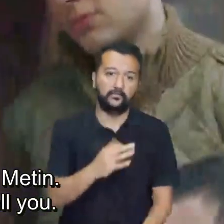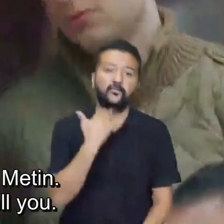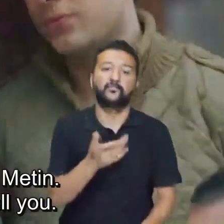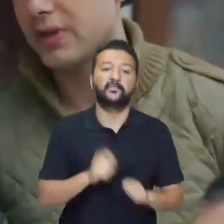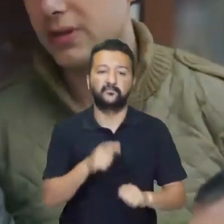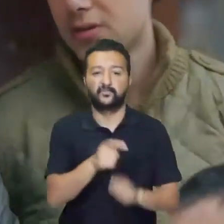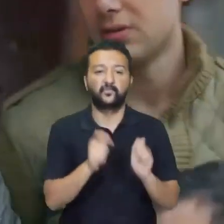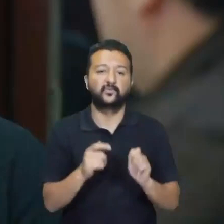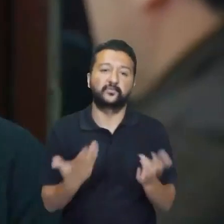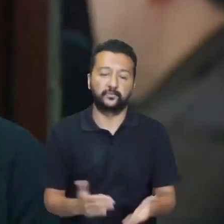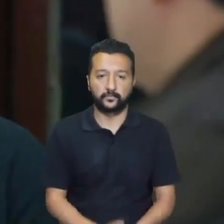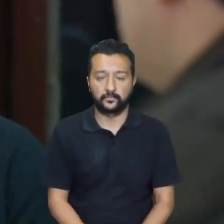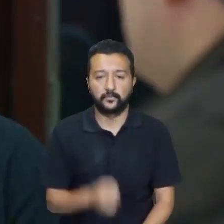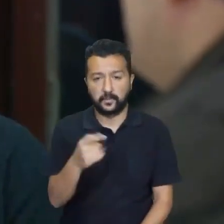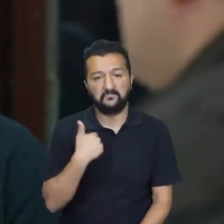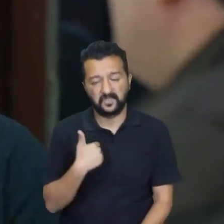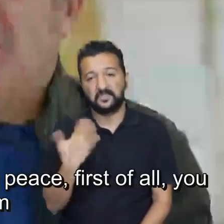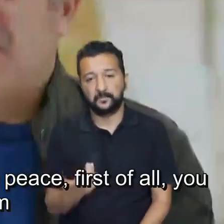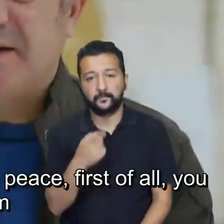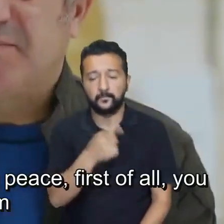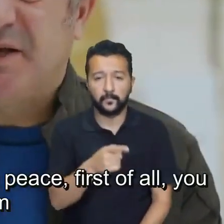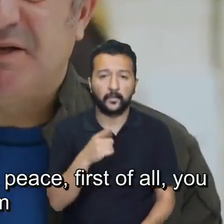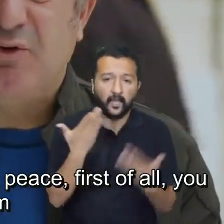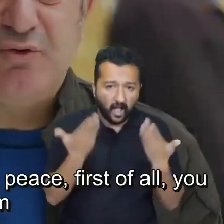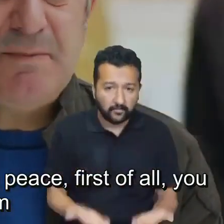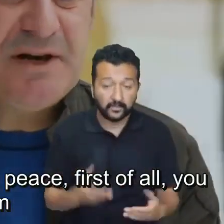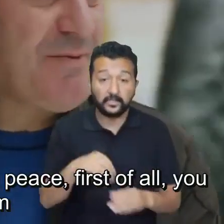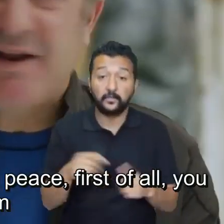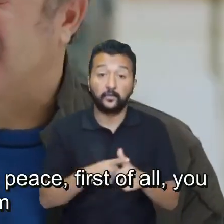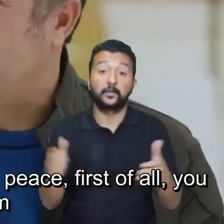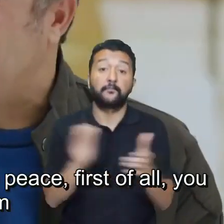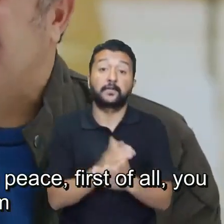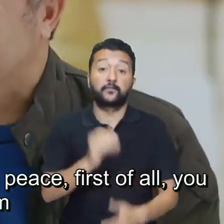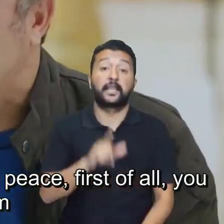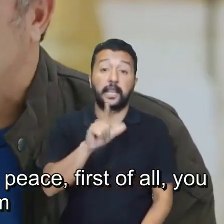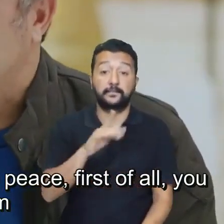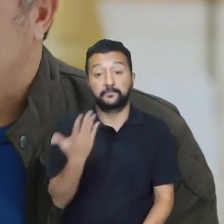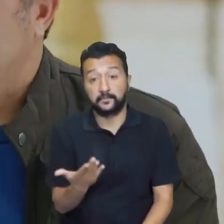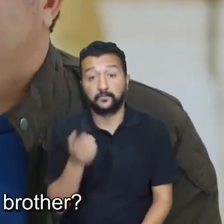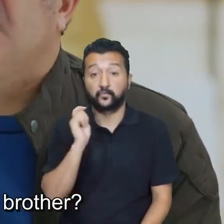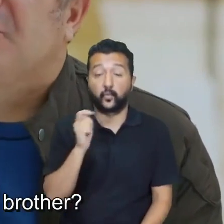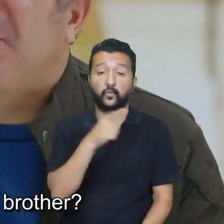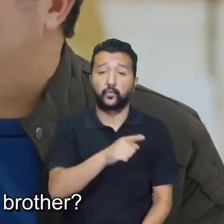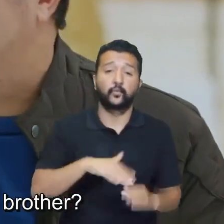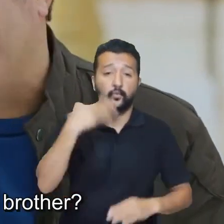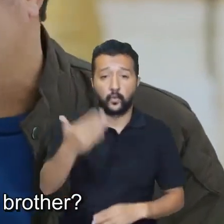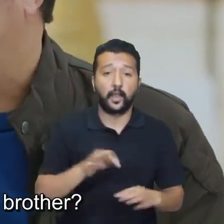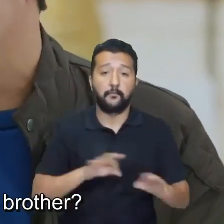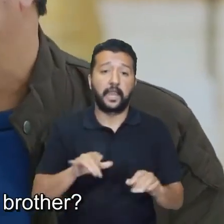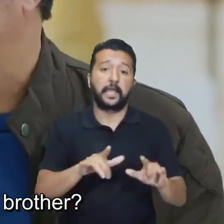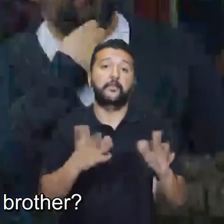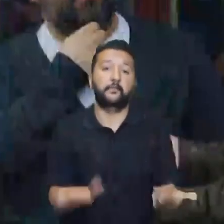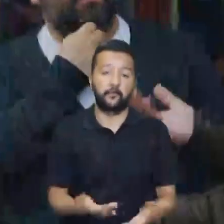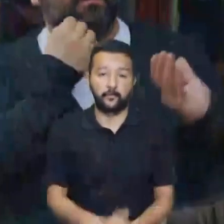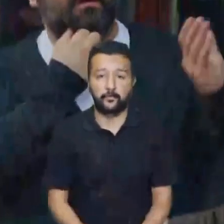bu iş. Ben sana söyleyeyim. Lütfen ya. Ya bence de. Yani buna razı etmek için önce onları barışmaya razı etmek lazım ki... ondan sonra bu plana ne gerek